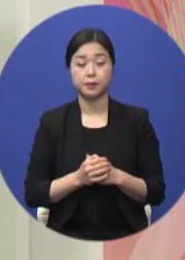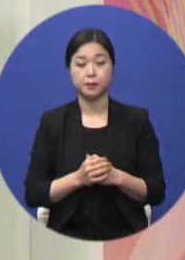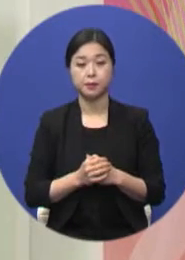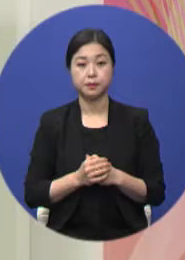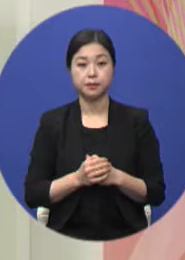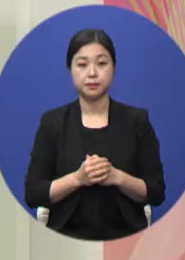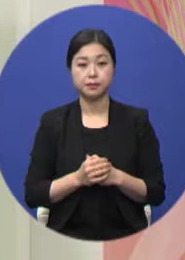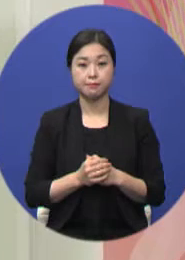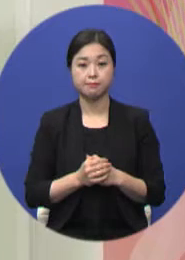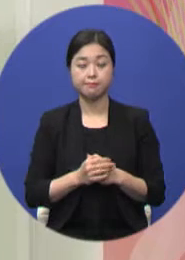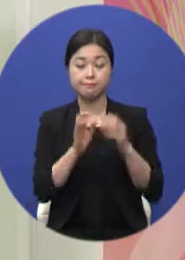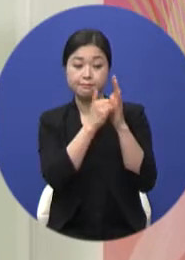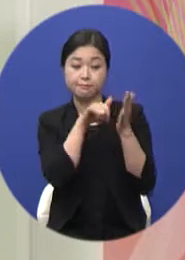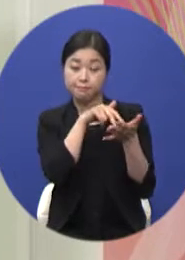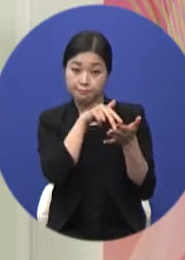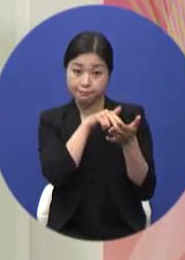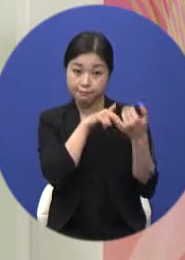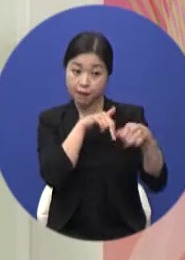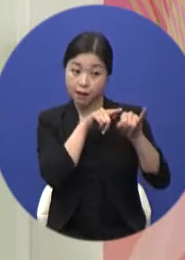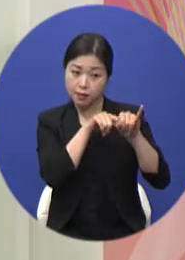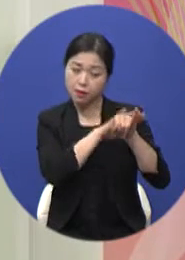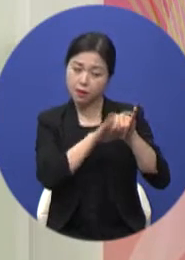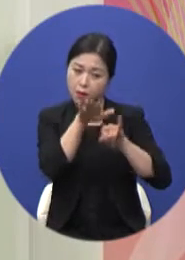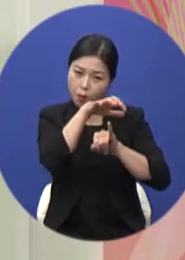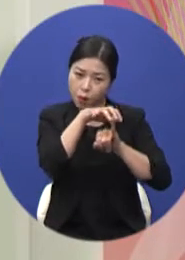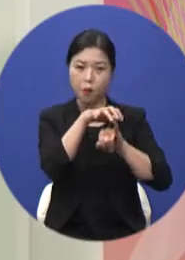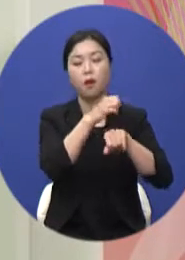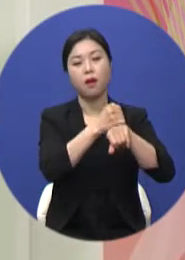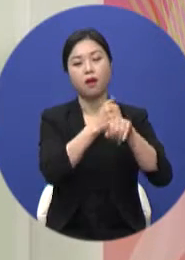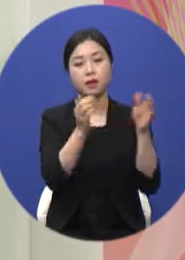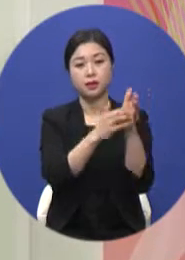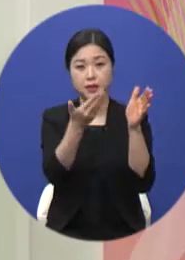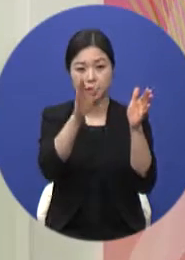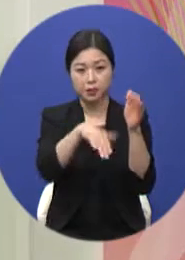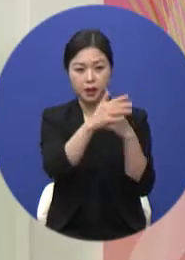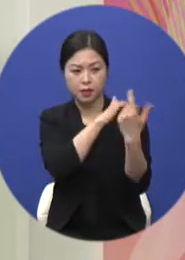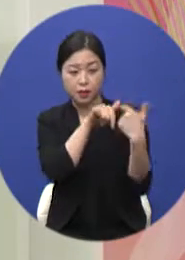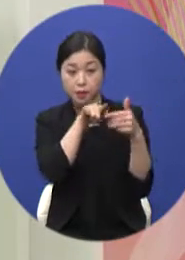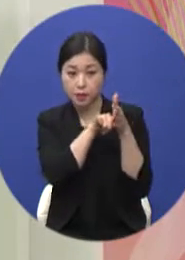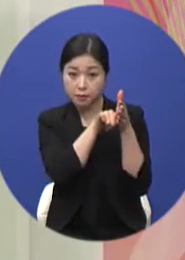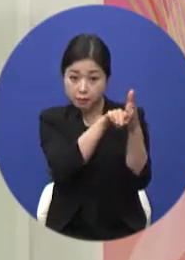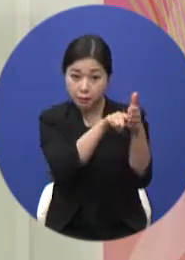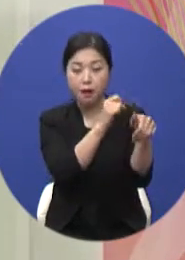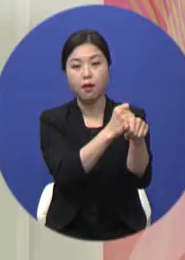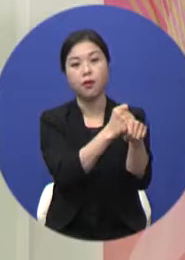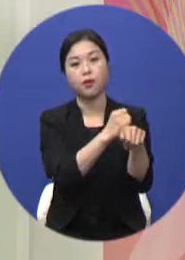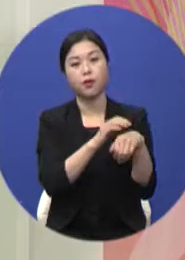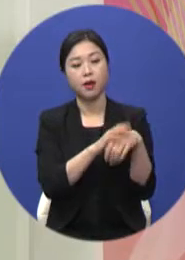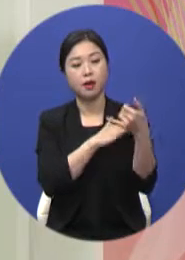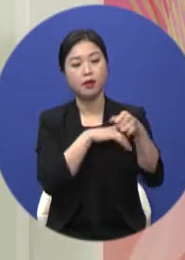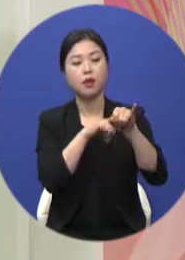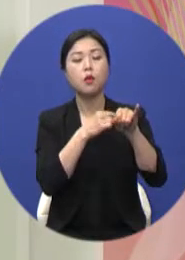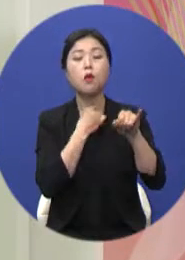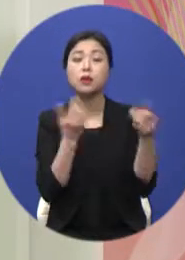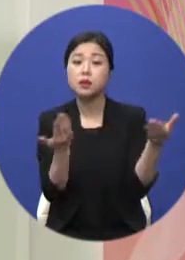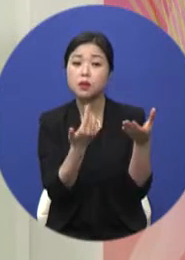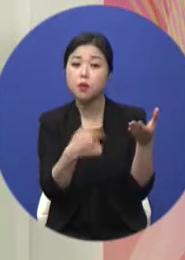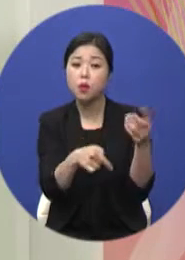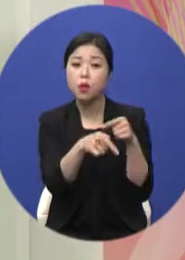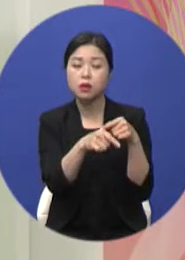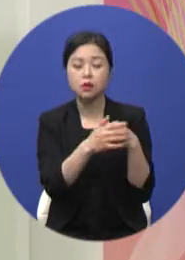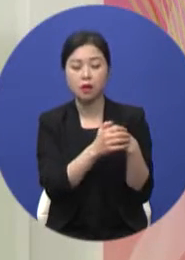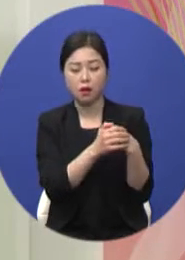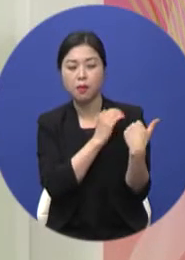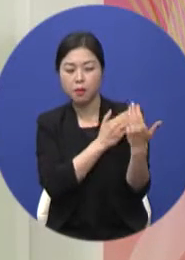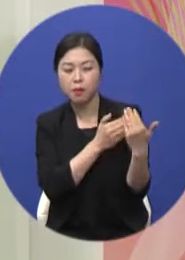그 가족으로서 딸님을 갖다가 잘 보살펴왔지만 그 더 믿어주시고요. 그 딸이 하고 싶은 일 갖다가 그냥 하게끔 놔두는